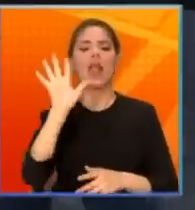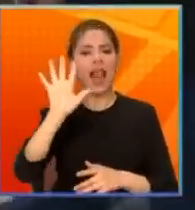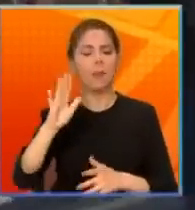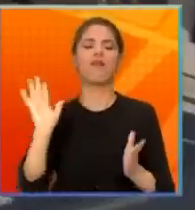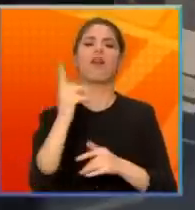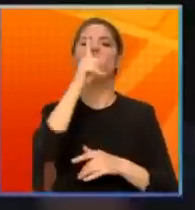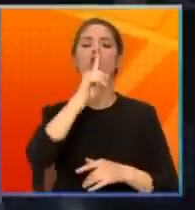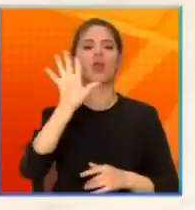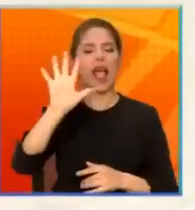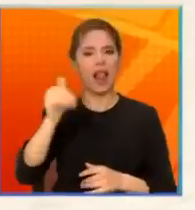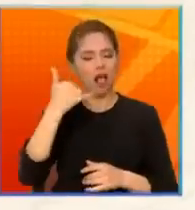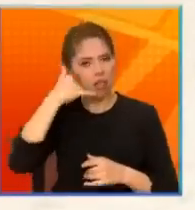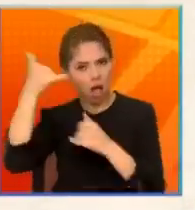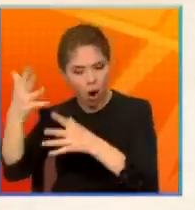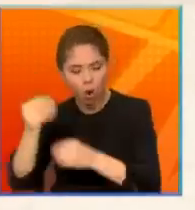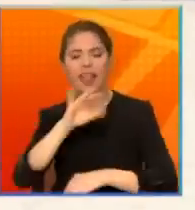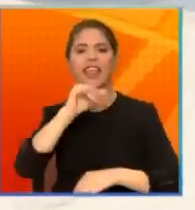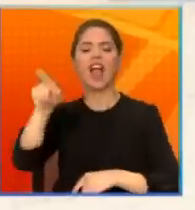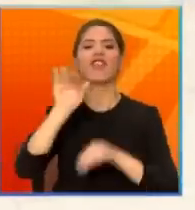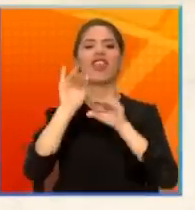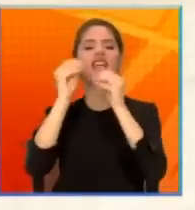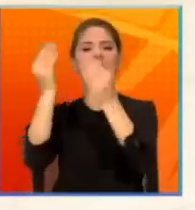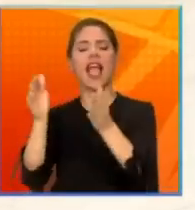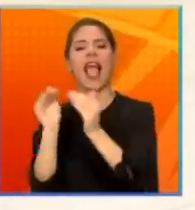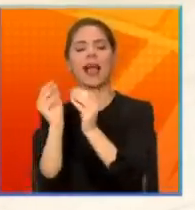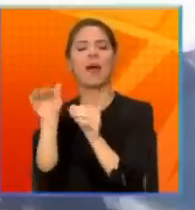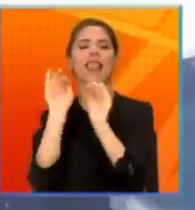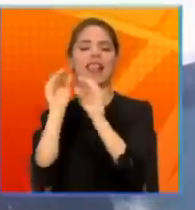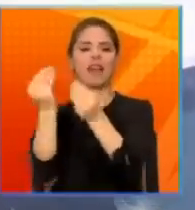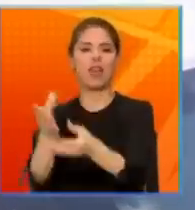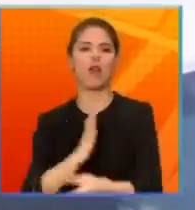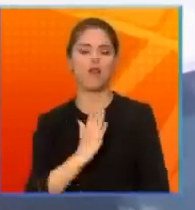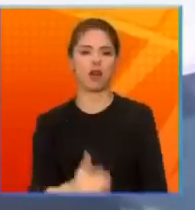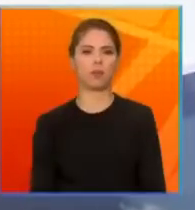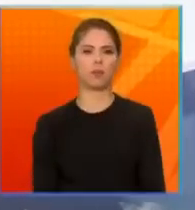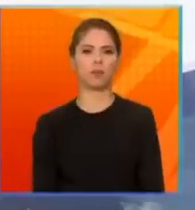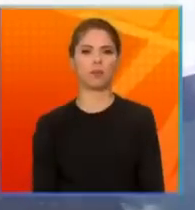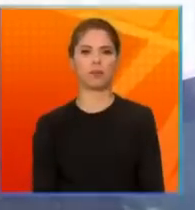numaraları arayanların tüm ihtiyaçları ekipler tarafından evlerine getirilecek.